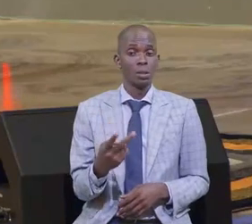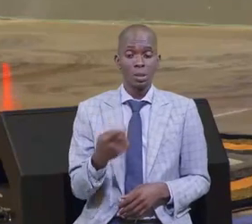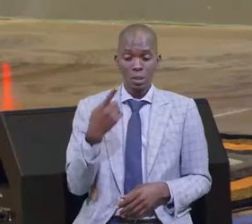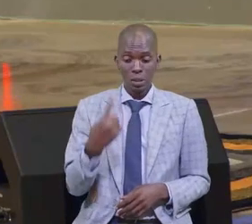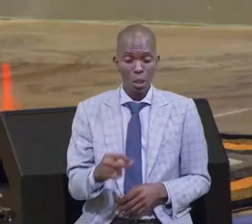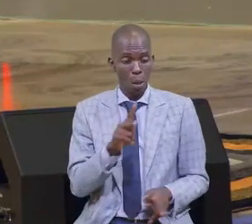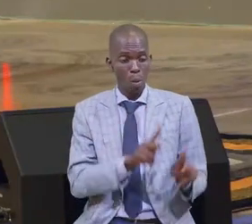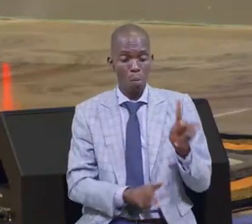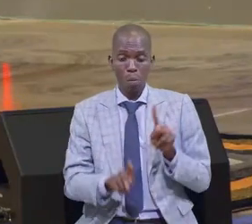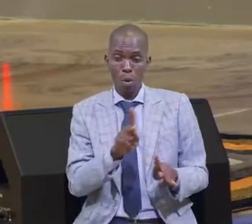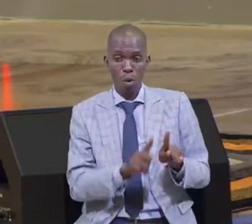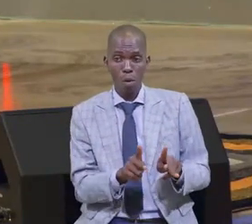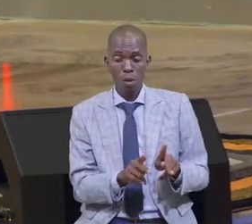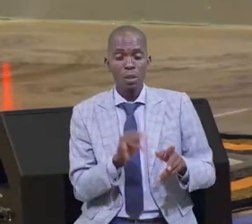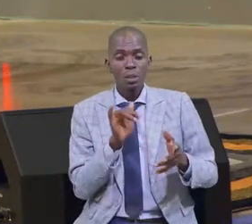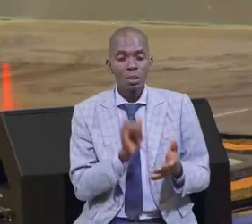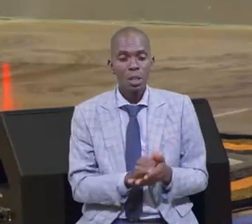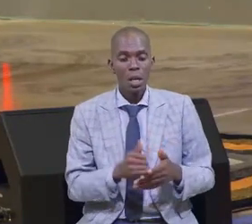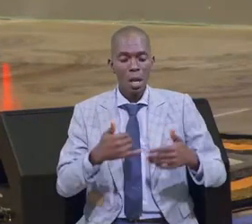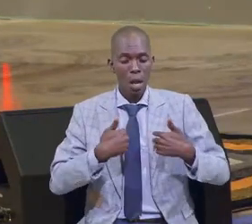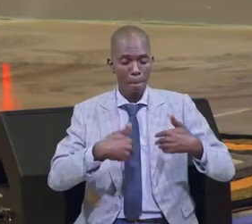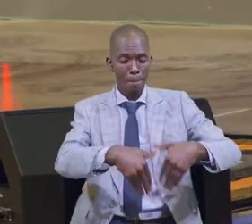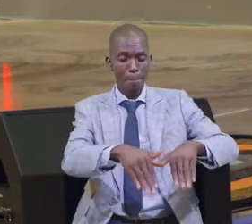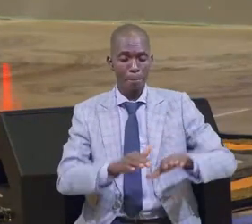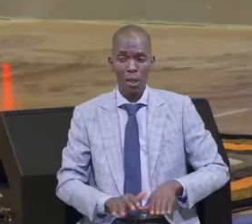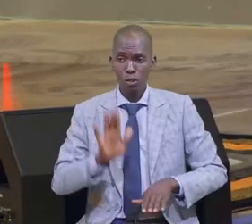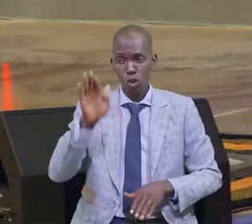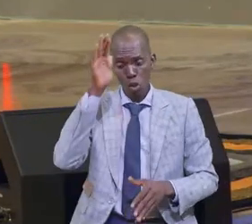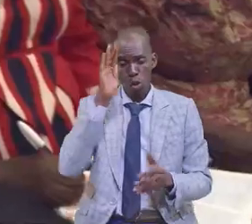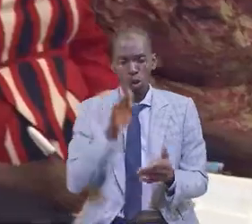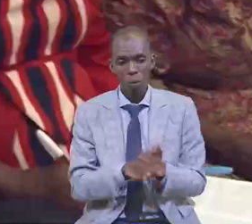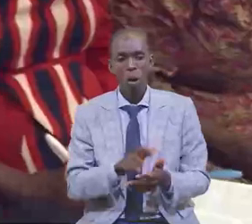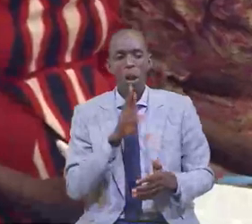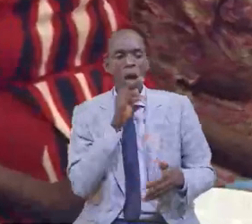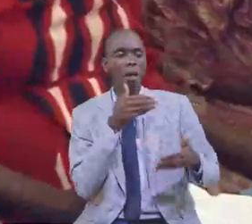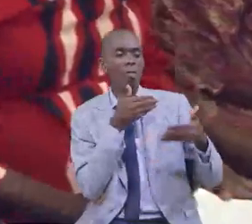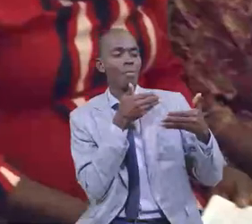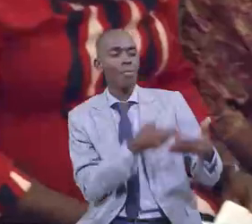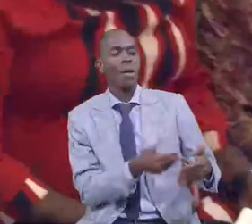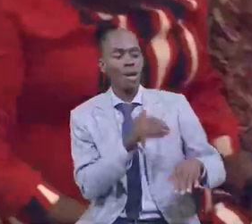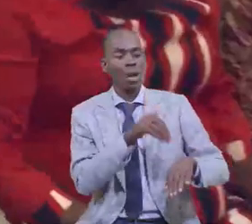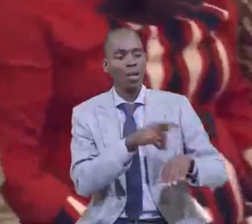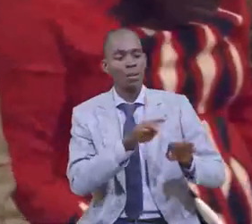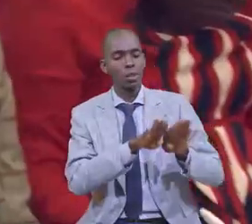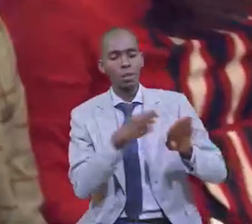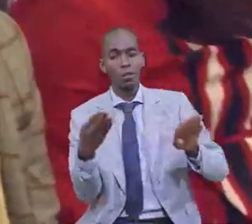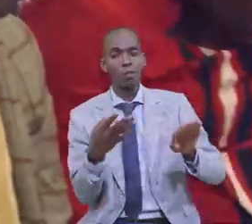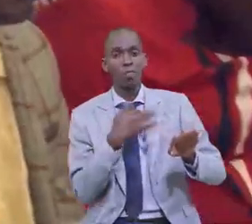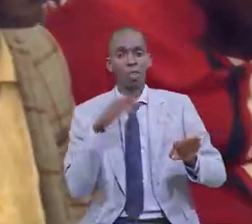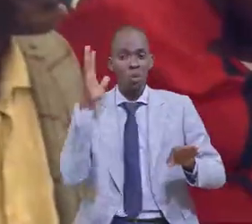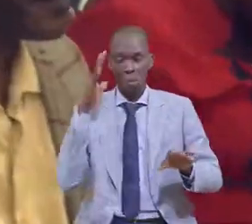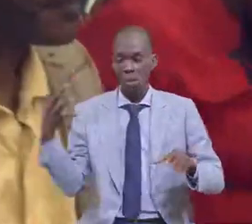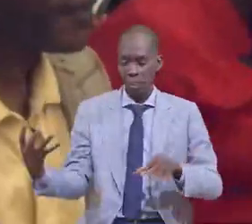qui ont enseveli ton mari sont à la porte et ils